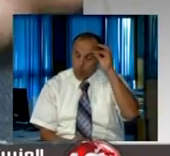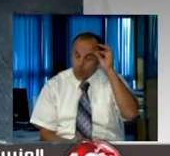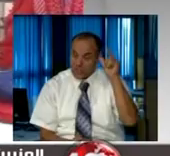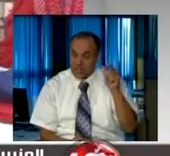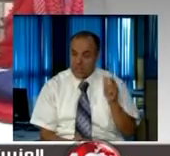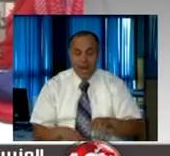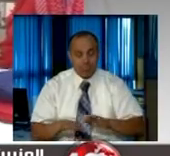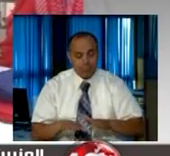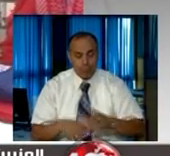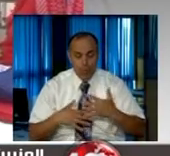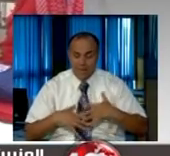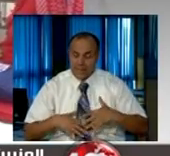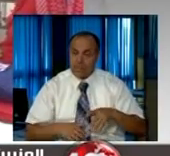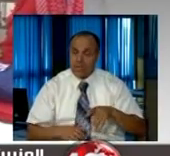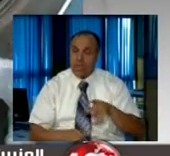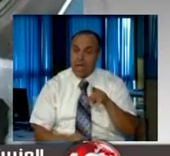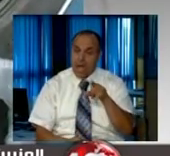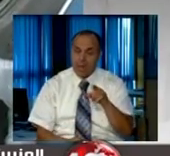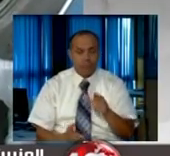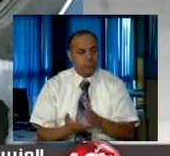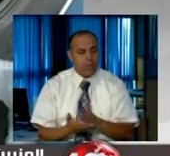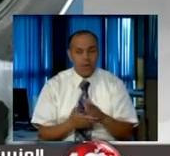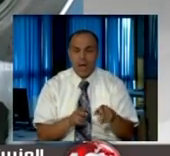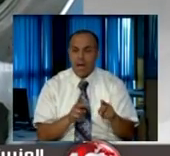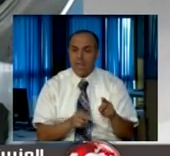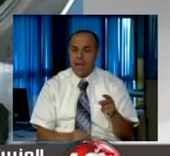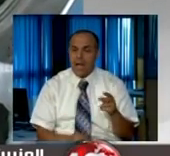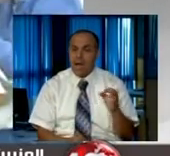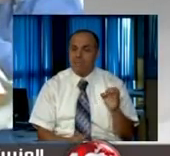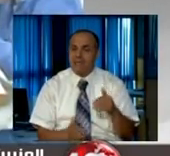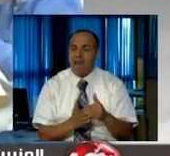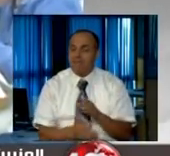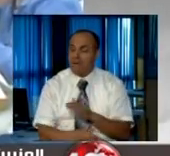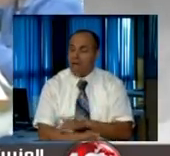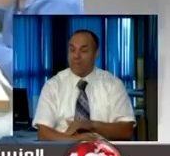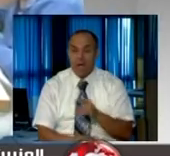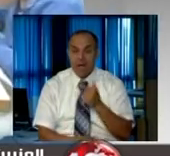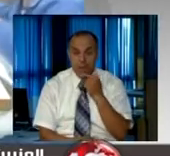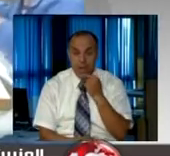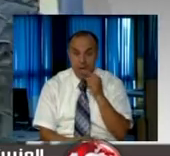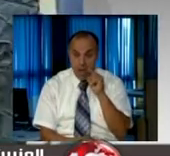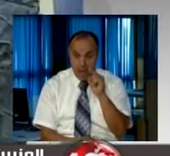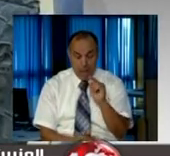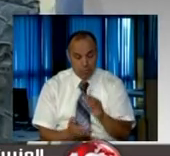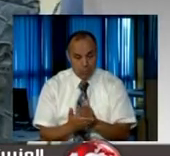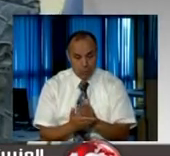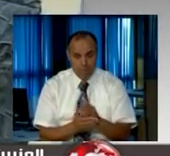في قطاع النسيج والملابس، فهي توفر أكثر من 50,000 موطن عمل، وبالتالي فهي